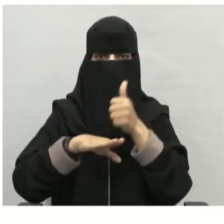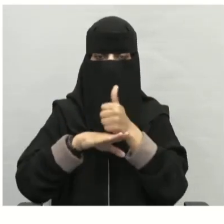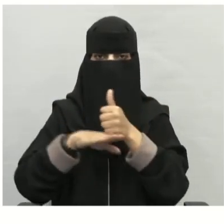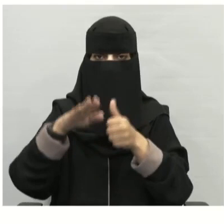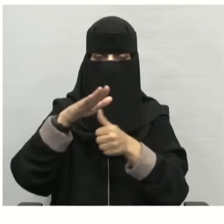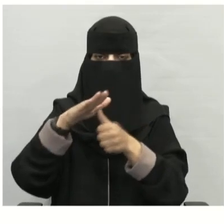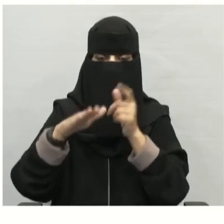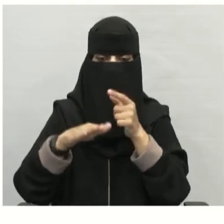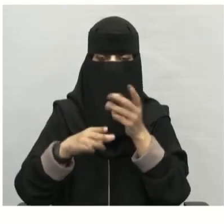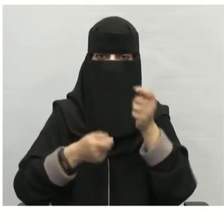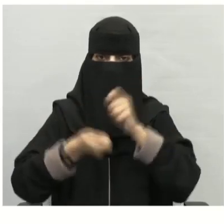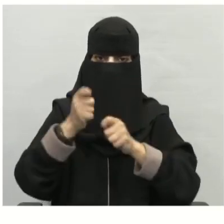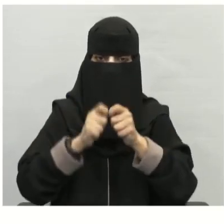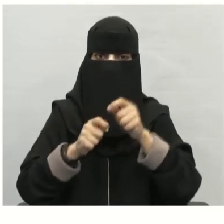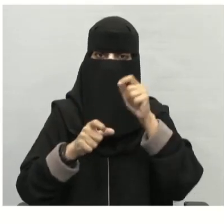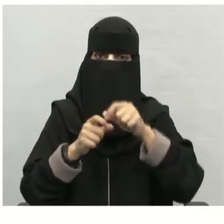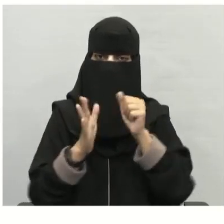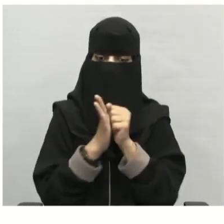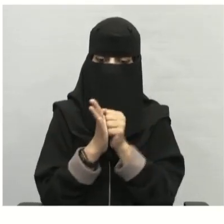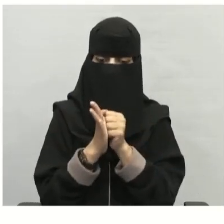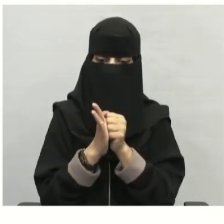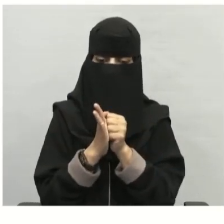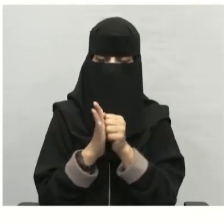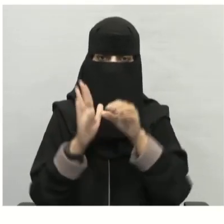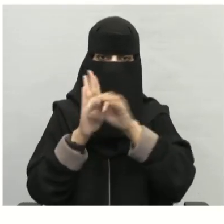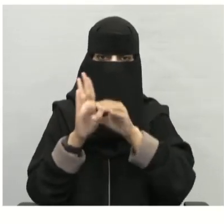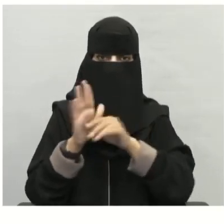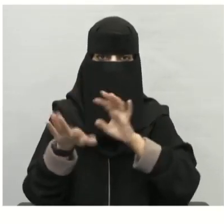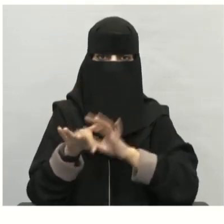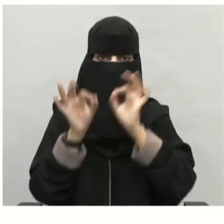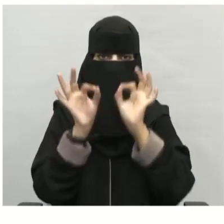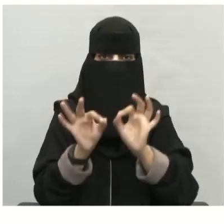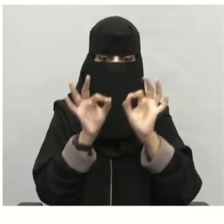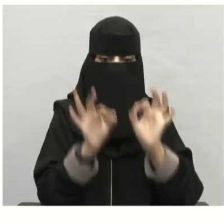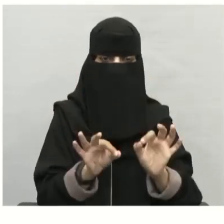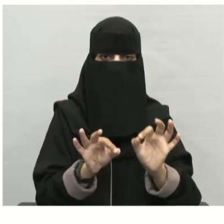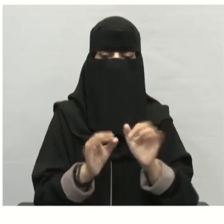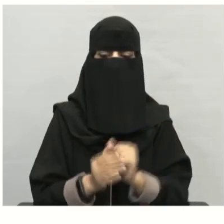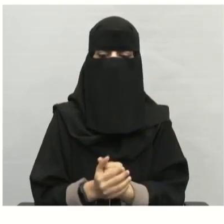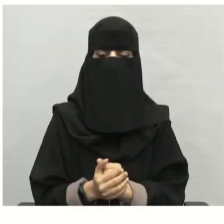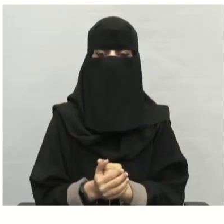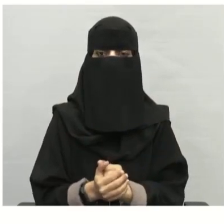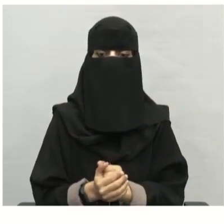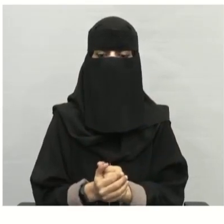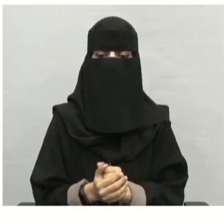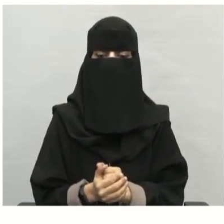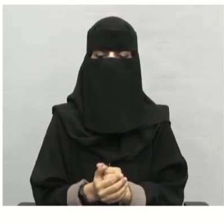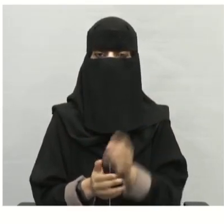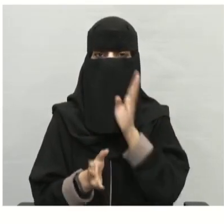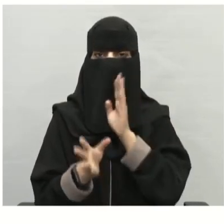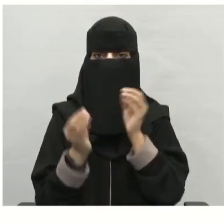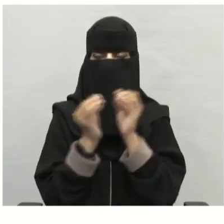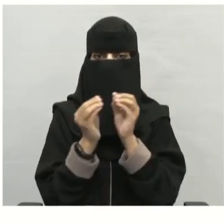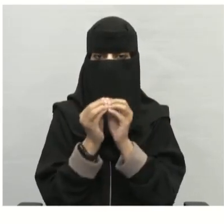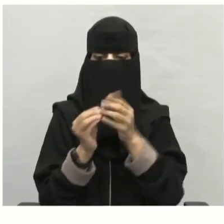بشرط ان تكون معده في المنزل في مواعيد محدده ايضا تعويد